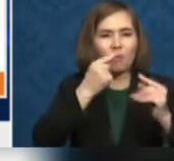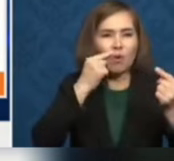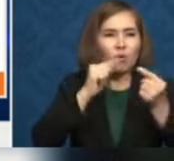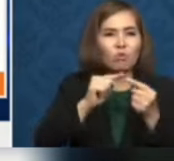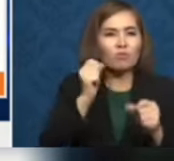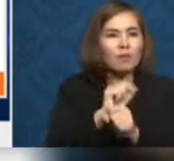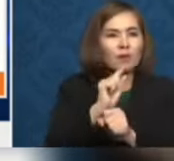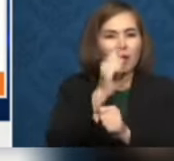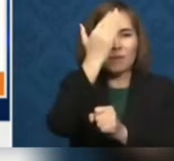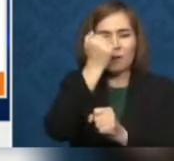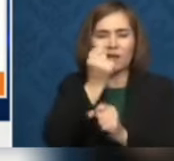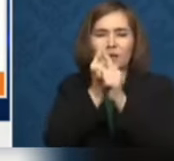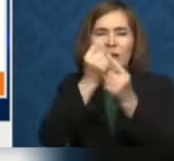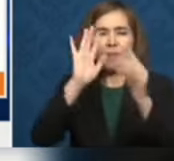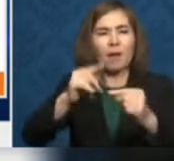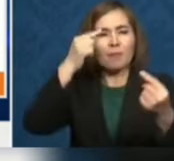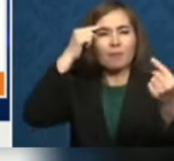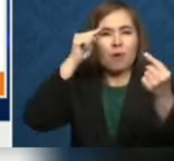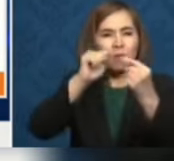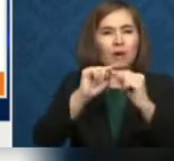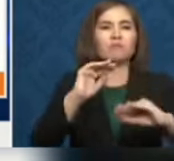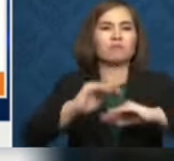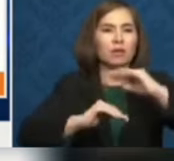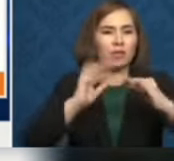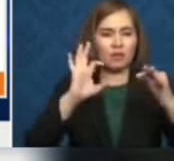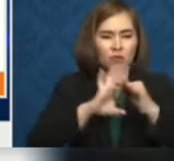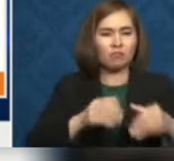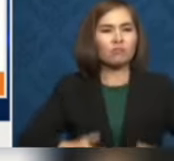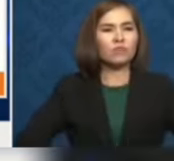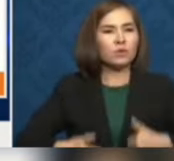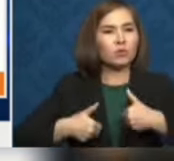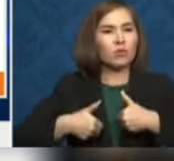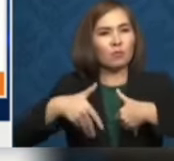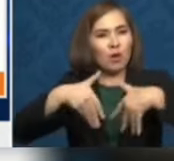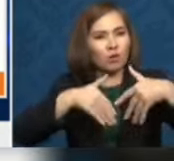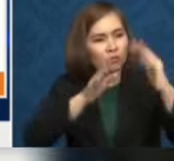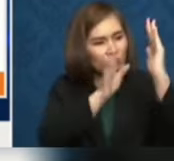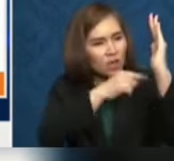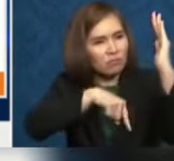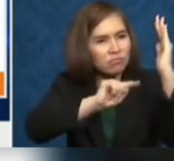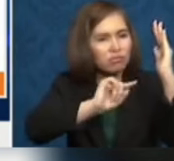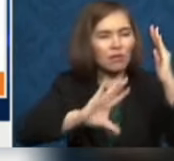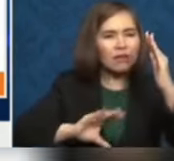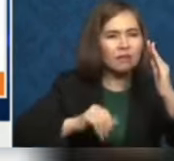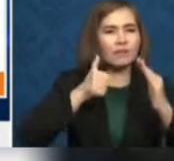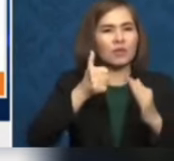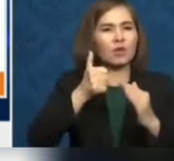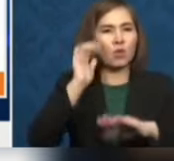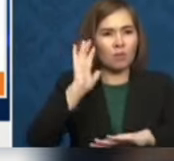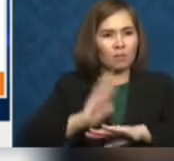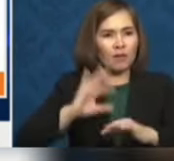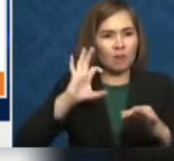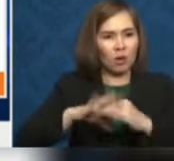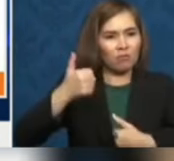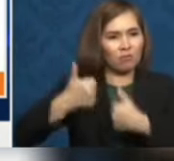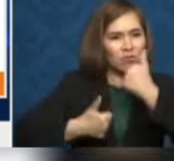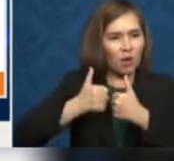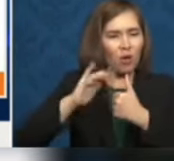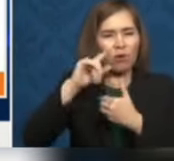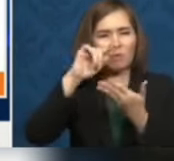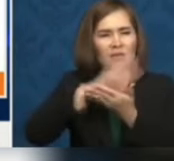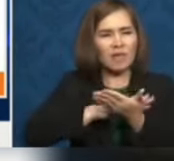เพื่อให้ถึงเป้าหมายในการที่จะพัฒนาคุณภาพชีวิตของพี่น้องภาคใต้และยกระดับความสามารถในการแข่งขันของ